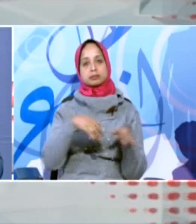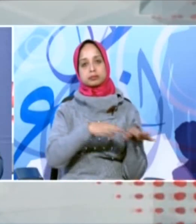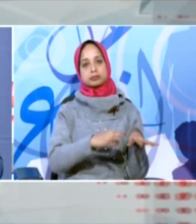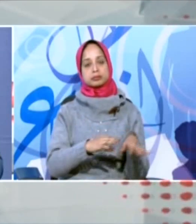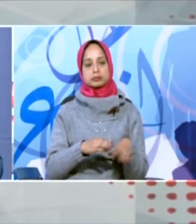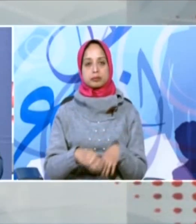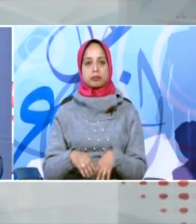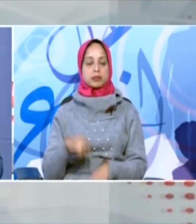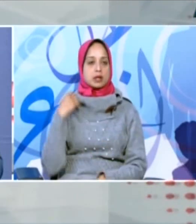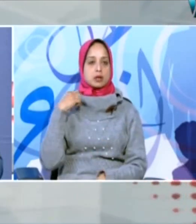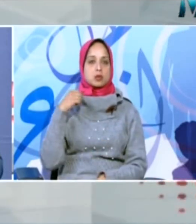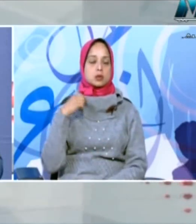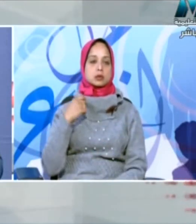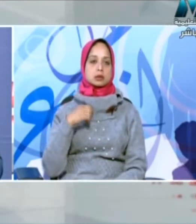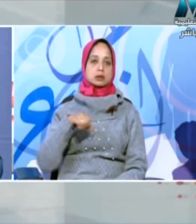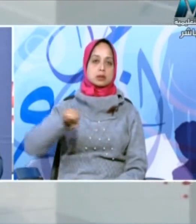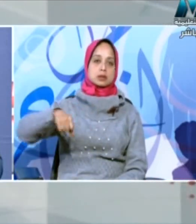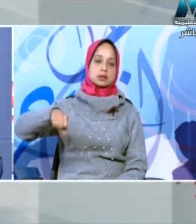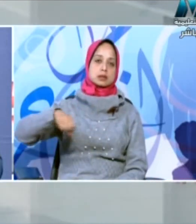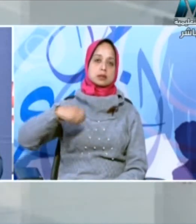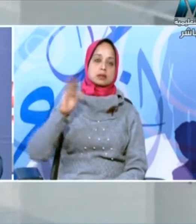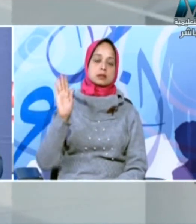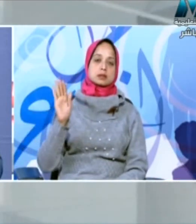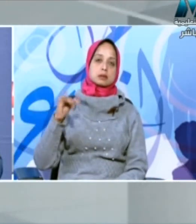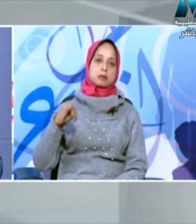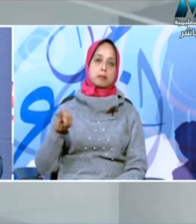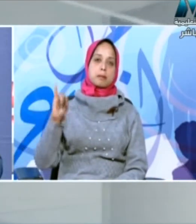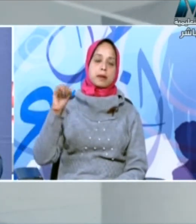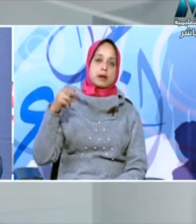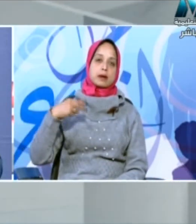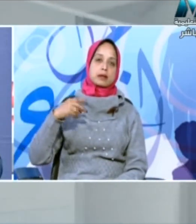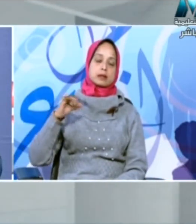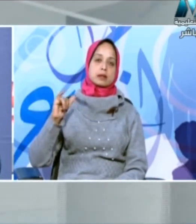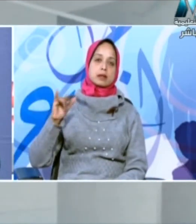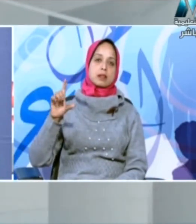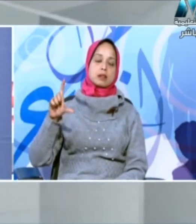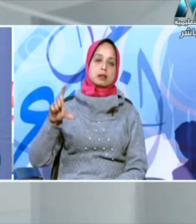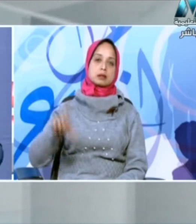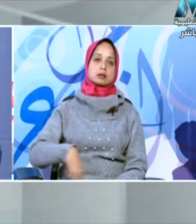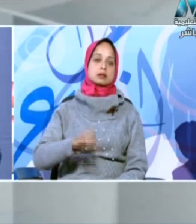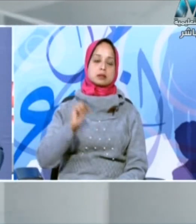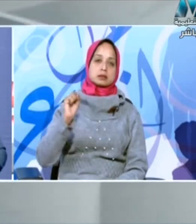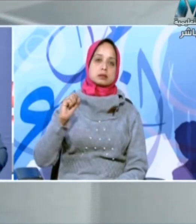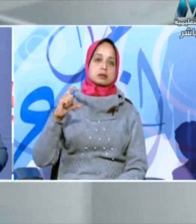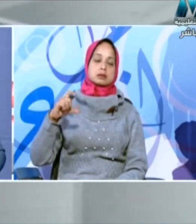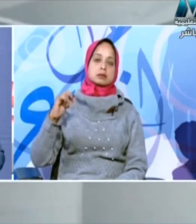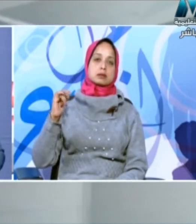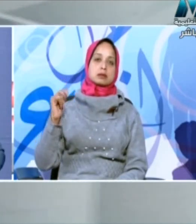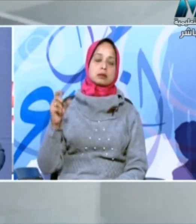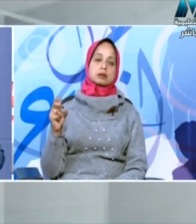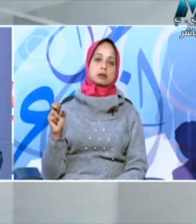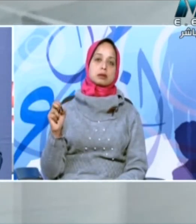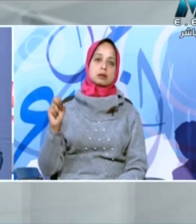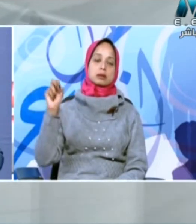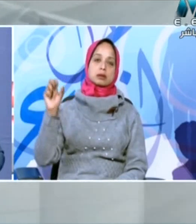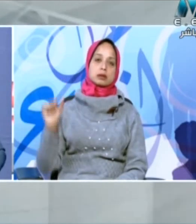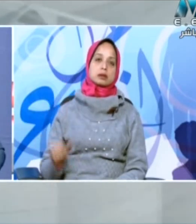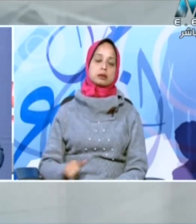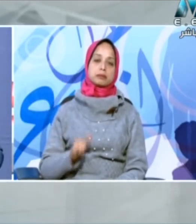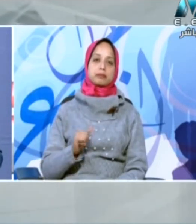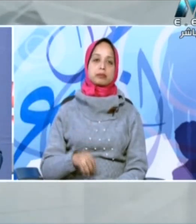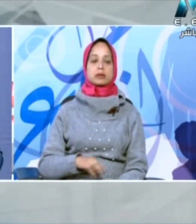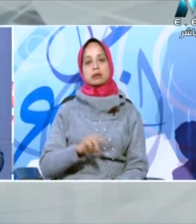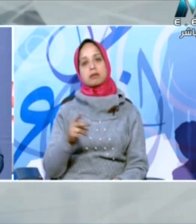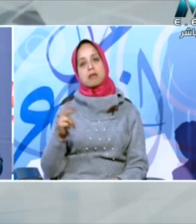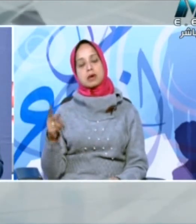وزاره اسماعيل صدقي. قال وزاره اسماعيل صدقي تغير لصالح النظام